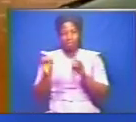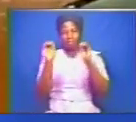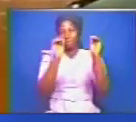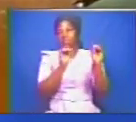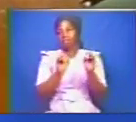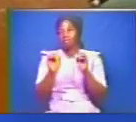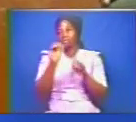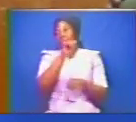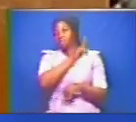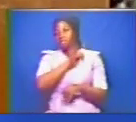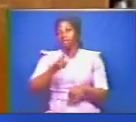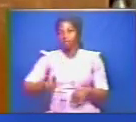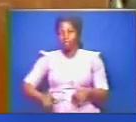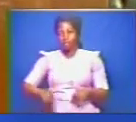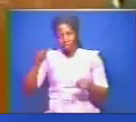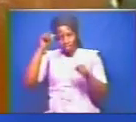Baba.